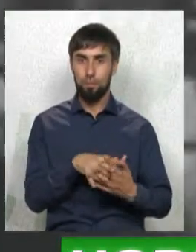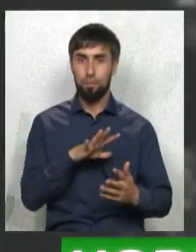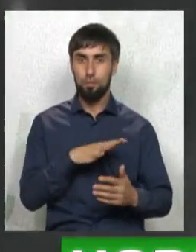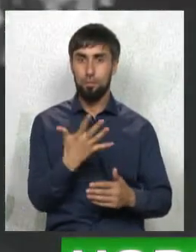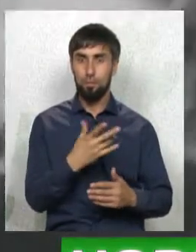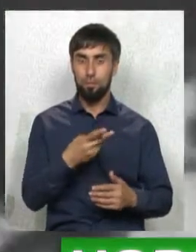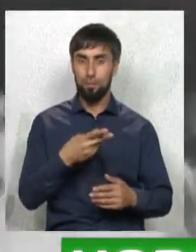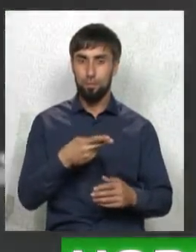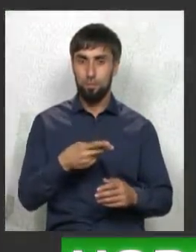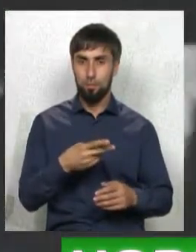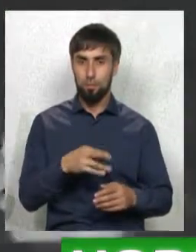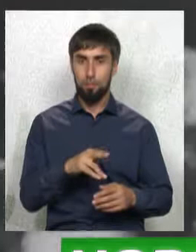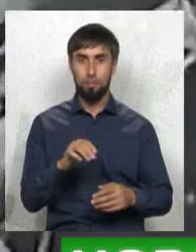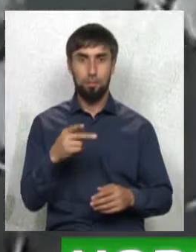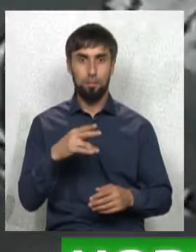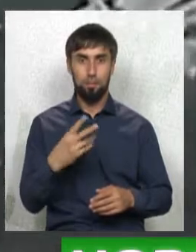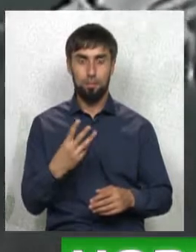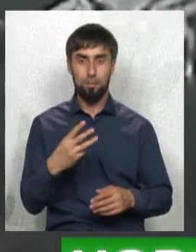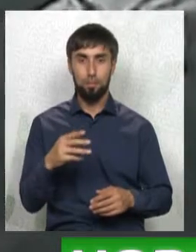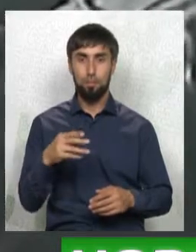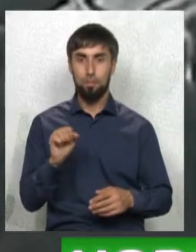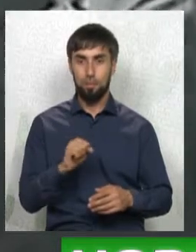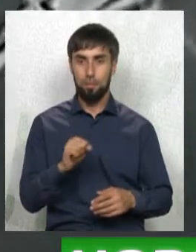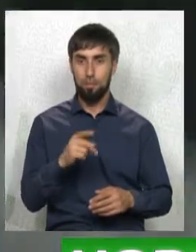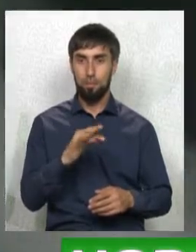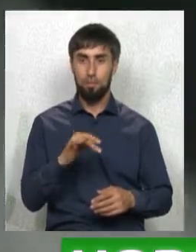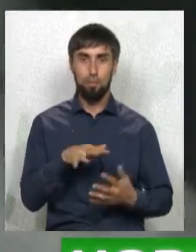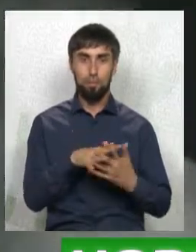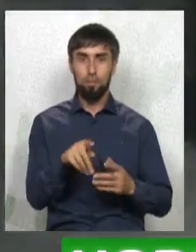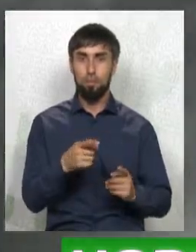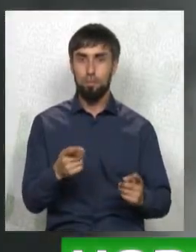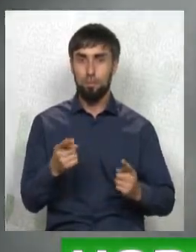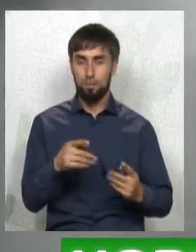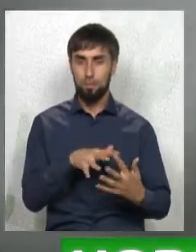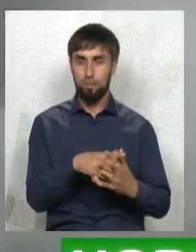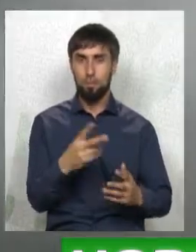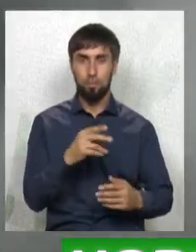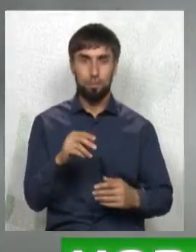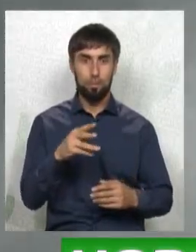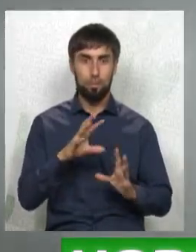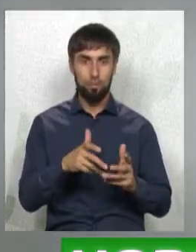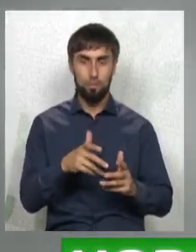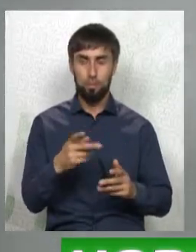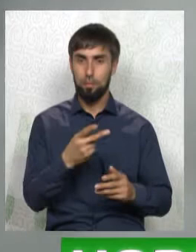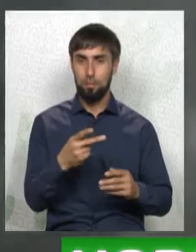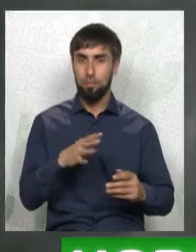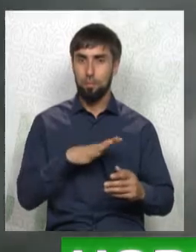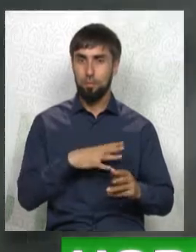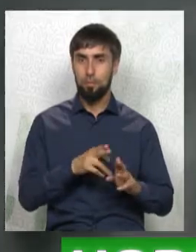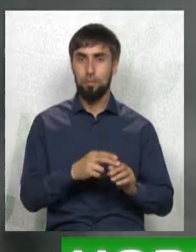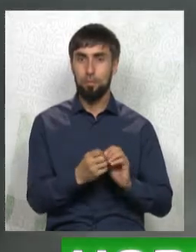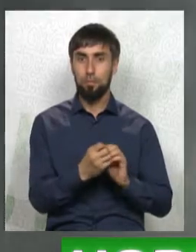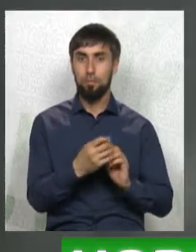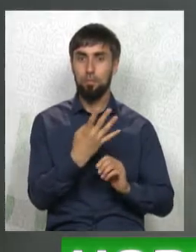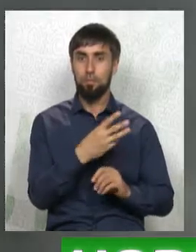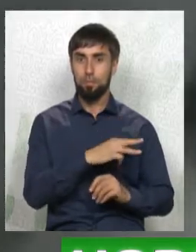5 июня по 23 августа. Курская битва – одно из крупнейших сражений Второй мировой. С обеих сторон было вовлечено свыше